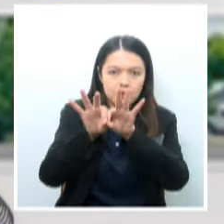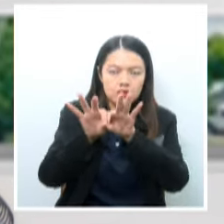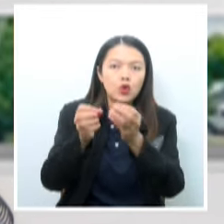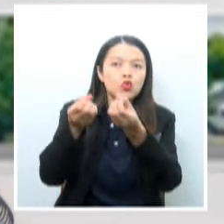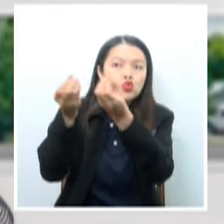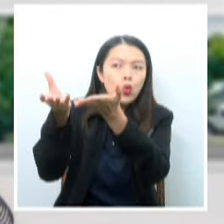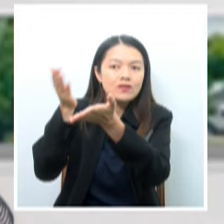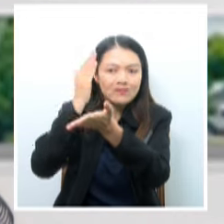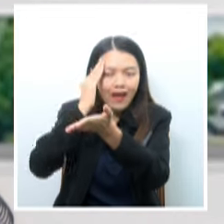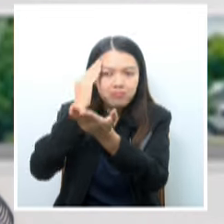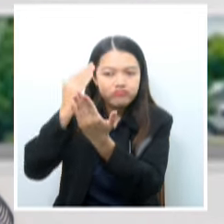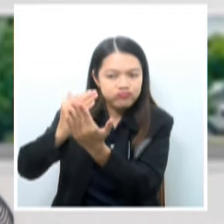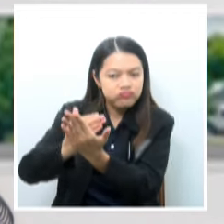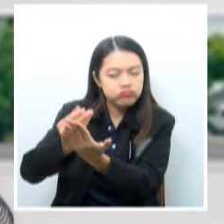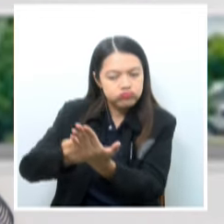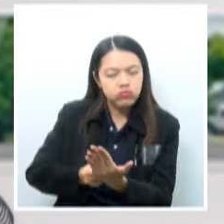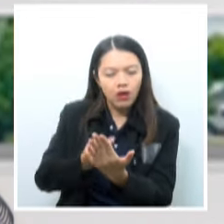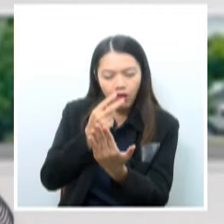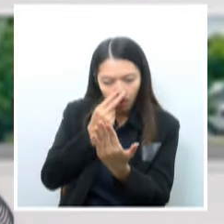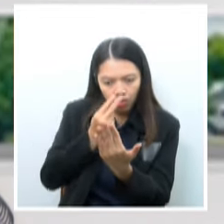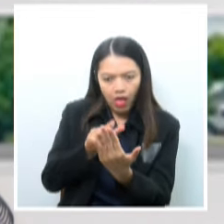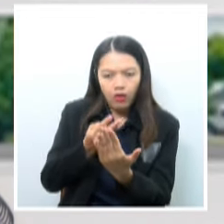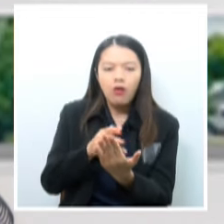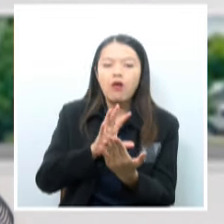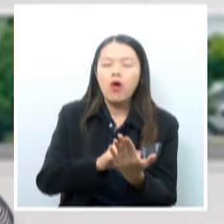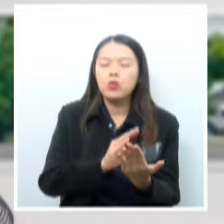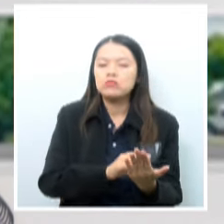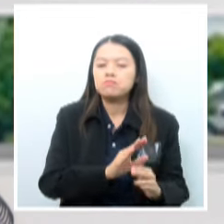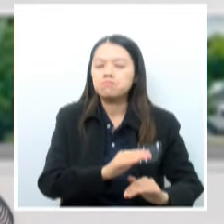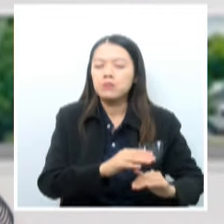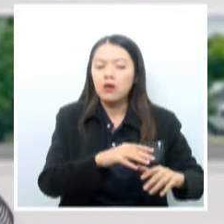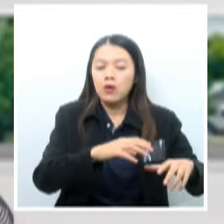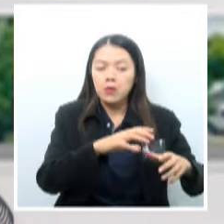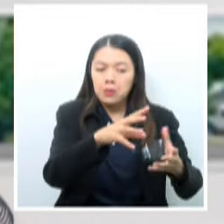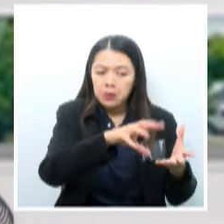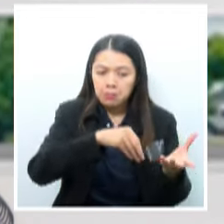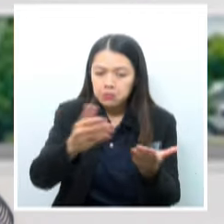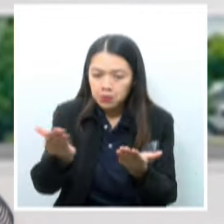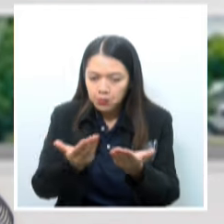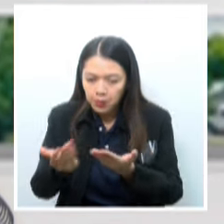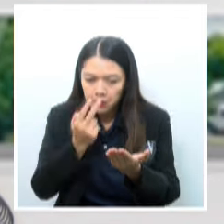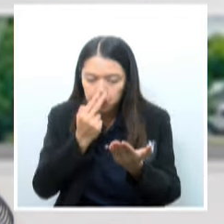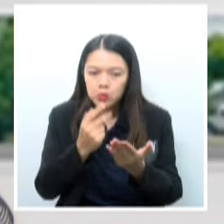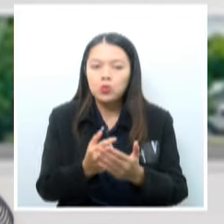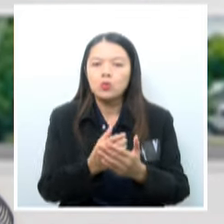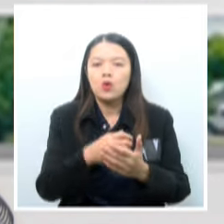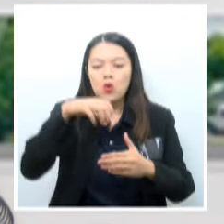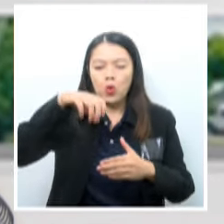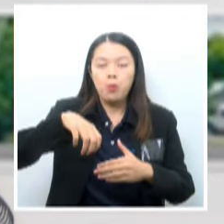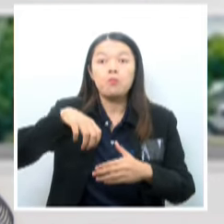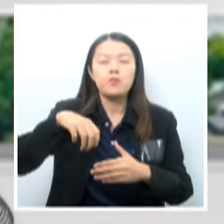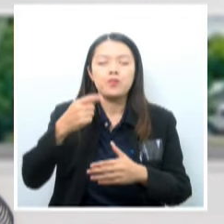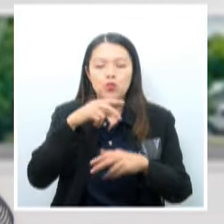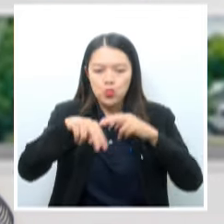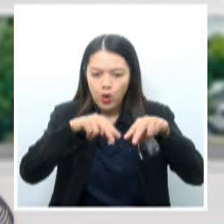เองก็จะบูรณาการในการเอาข้อมูลต่างๆกลับมาเพื่อประมวลรวมกันในภาพของกรมโดยสำนักติดตามนะครับดัง